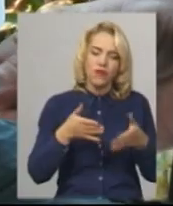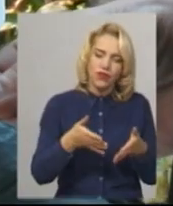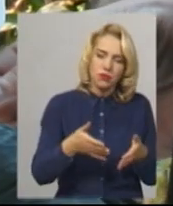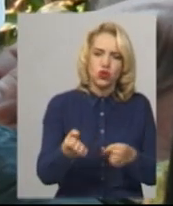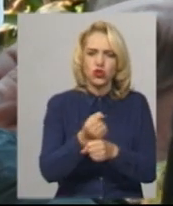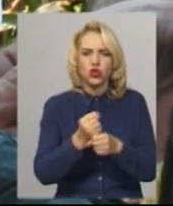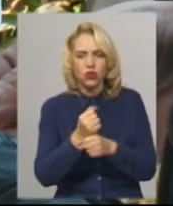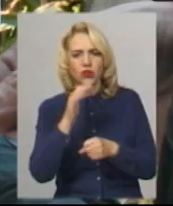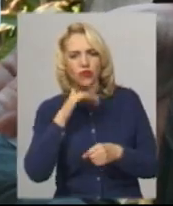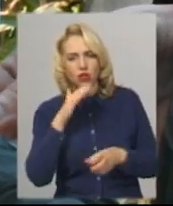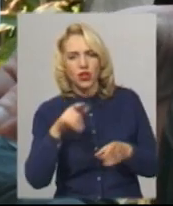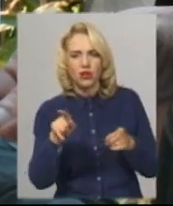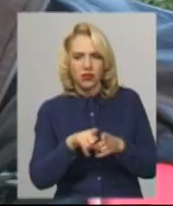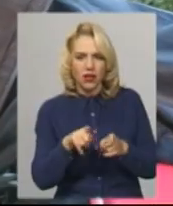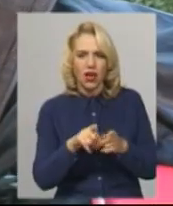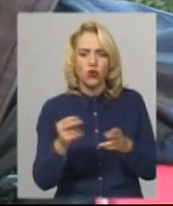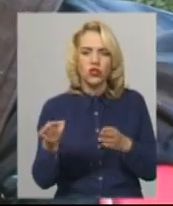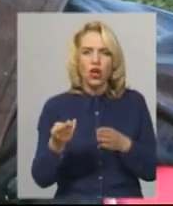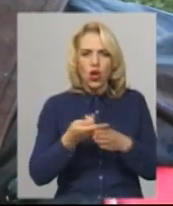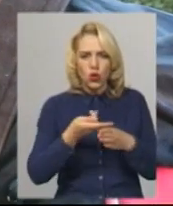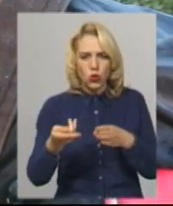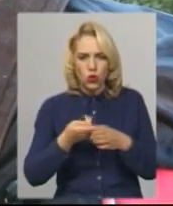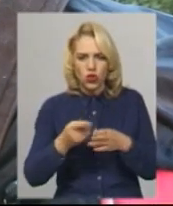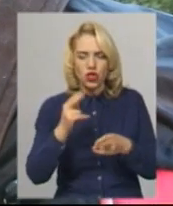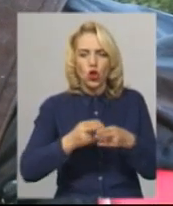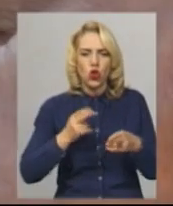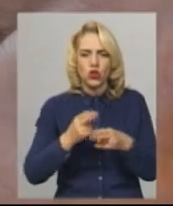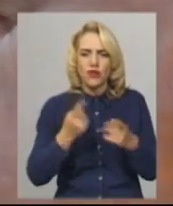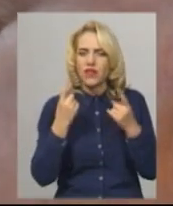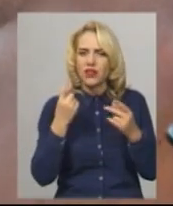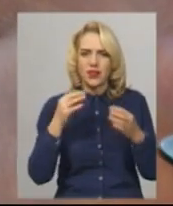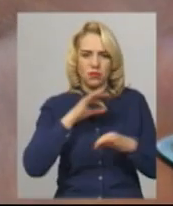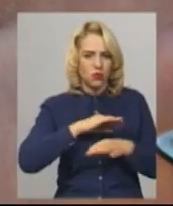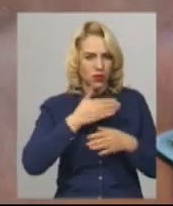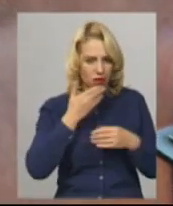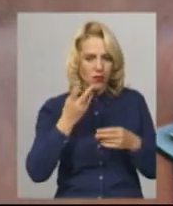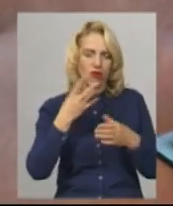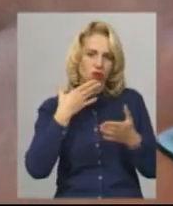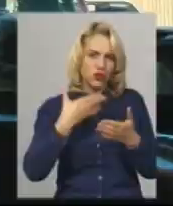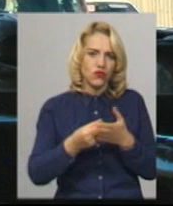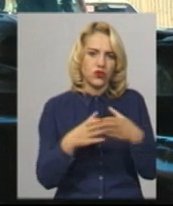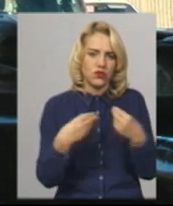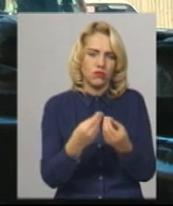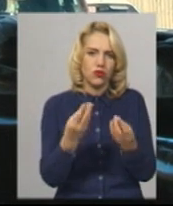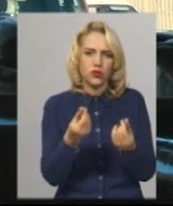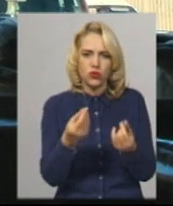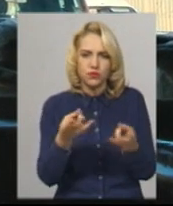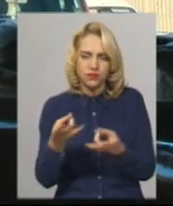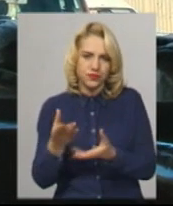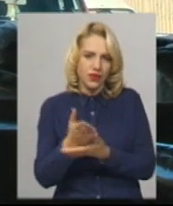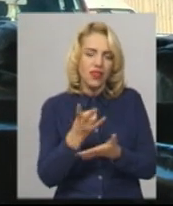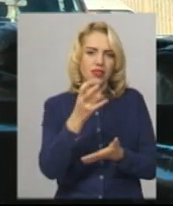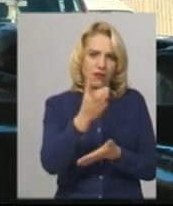Олександр також точить за 10 гривень ножі та ножиці. Каже, великих прибутків не мають, але свою родину необхідним забезпечують. Продавчиня сусідньої